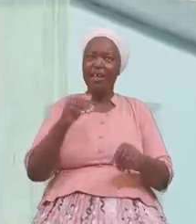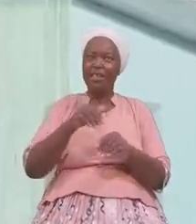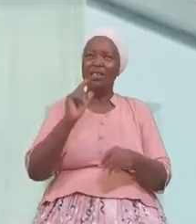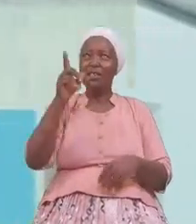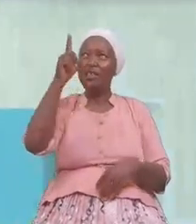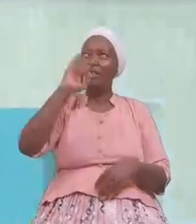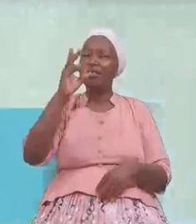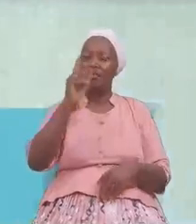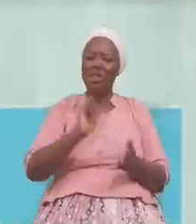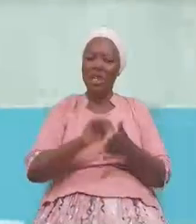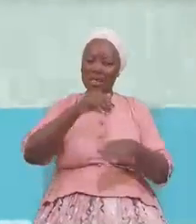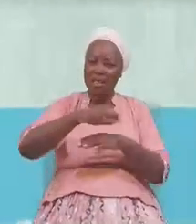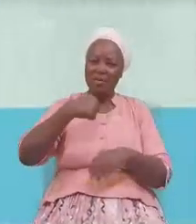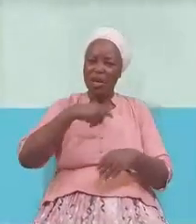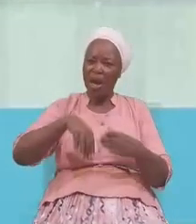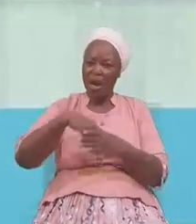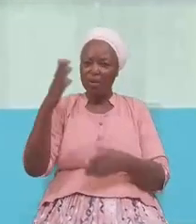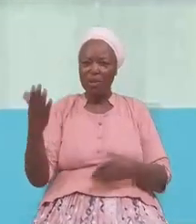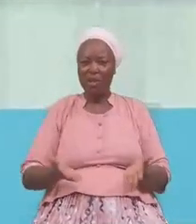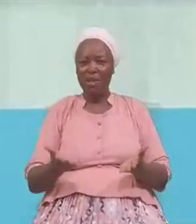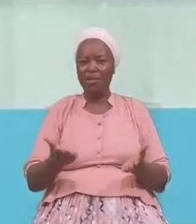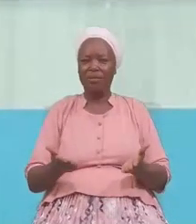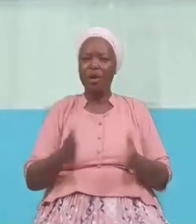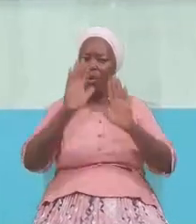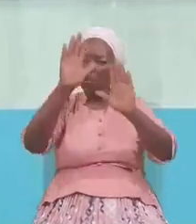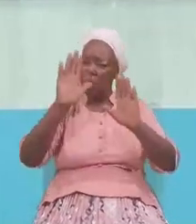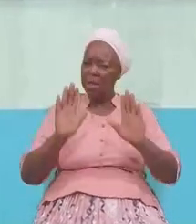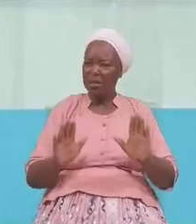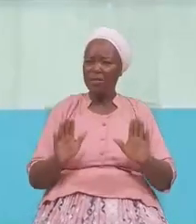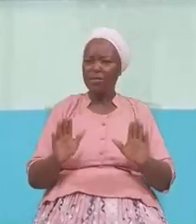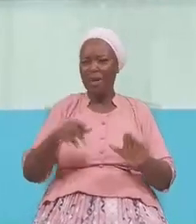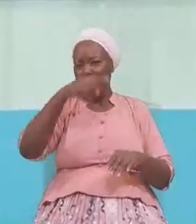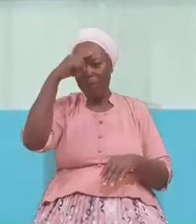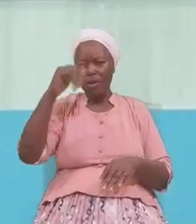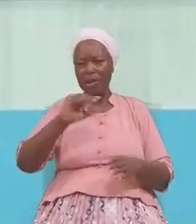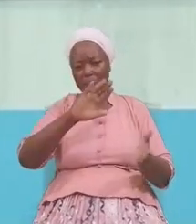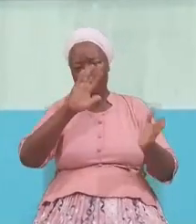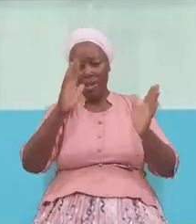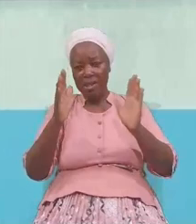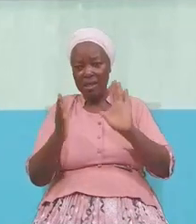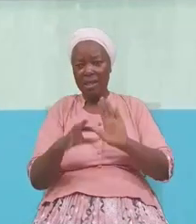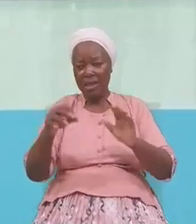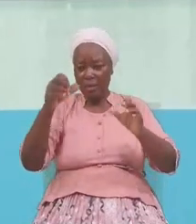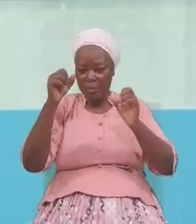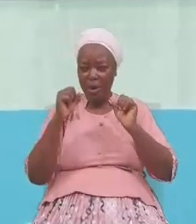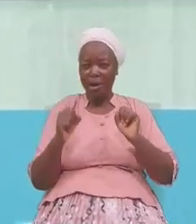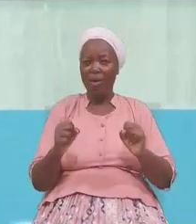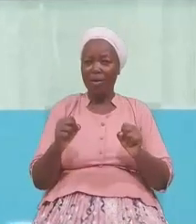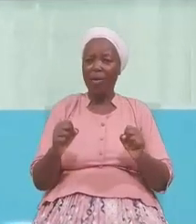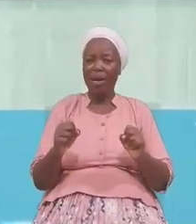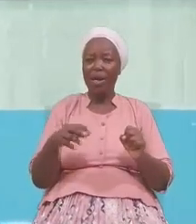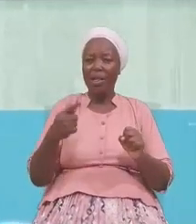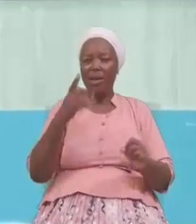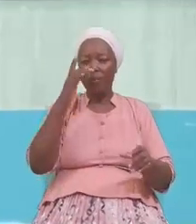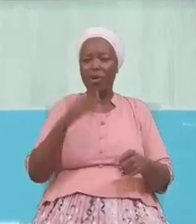m'envoie, merveilleux. » Parce que la présence, la puissance, la prominence de